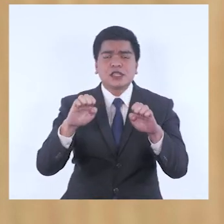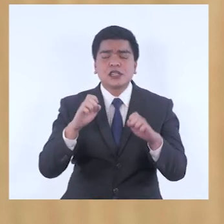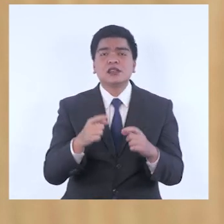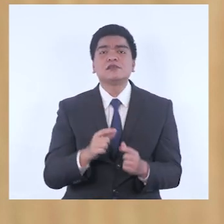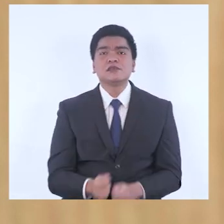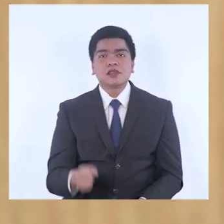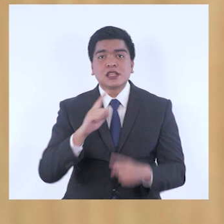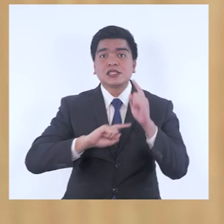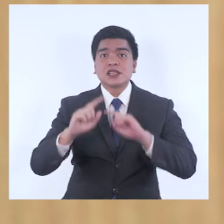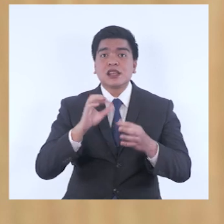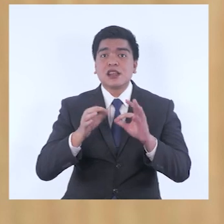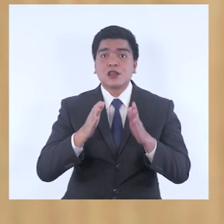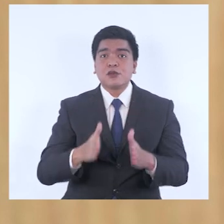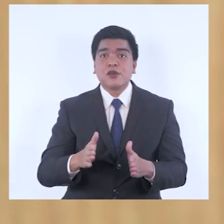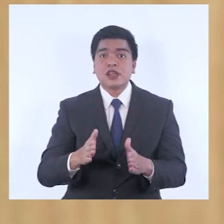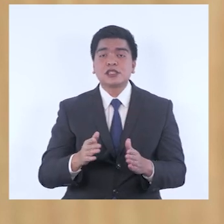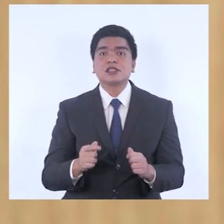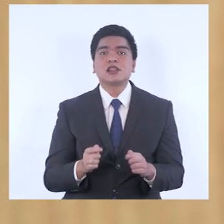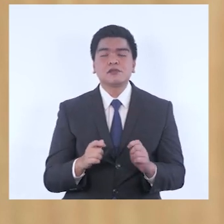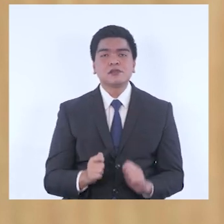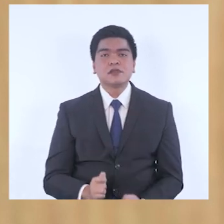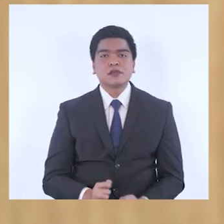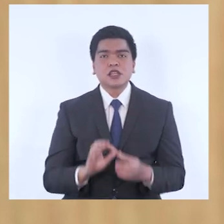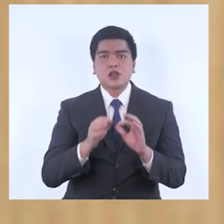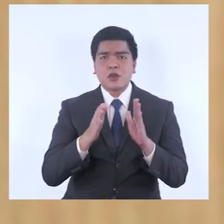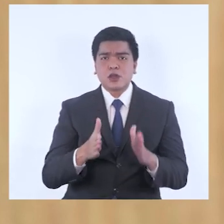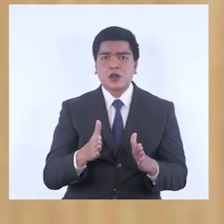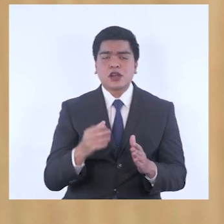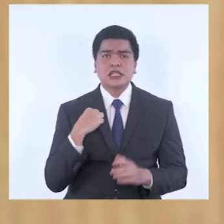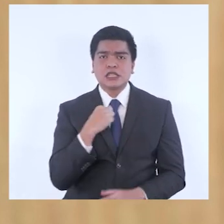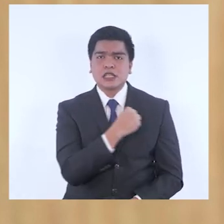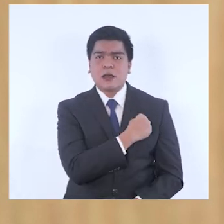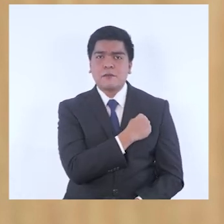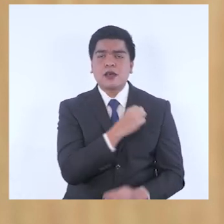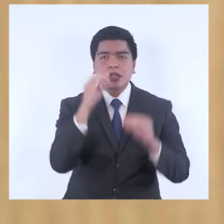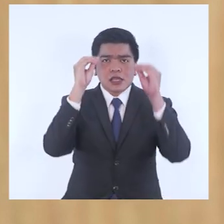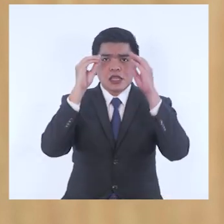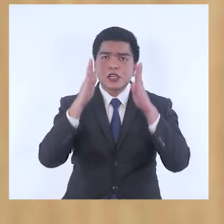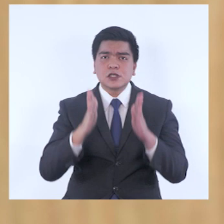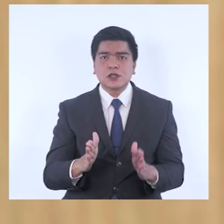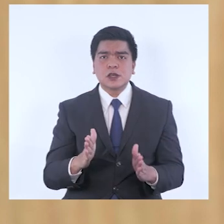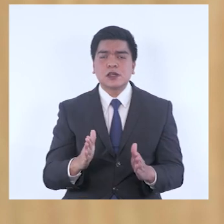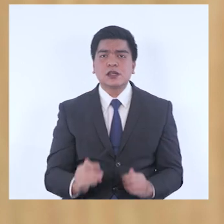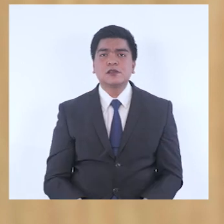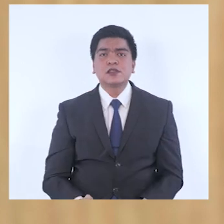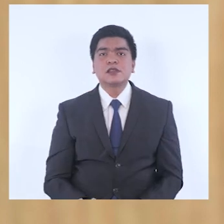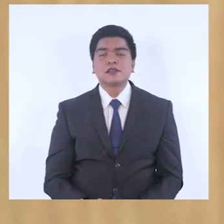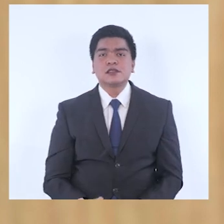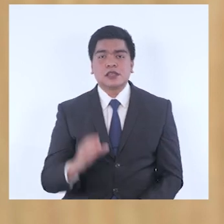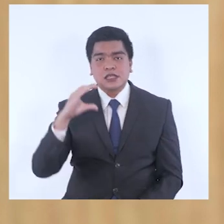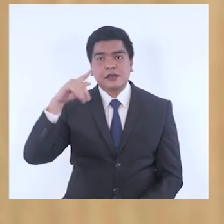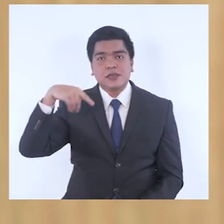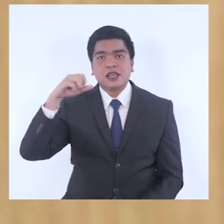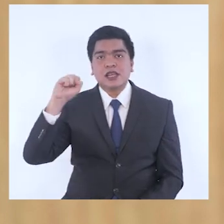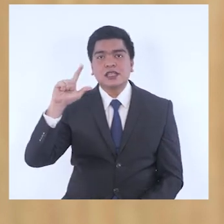tagapagturo at staff na bumubuo po sa CPSLI, maraming salamat po sa inyong lahat. Alam po nating